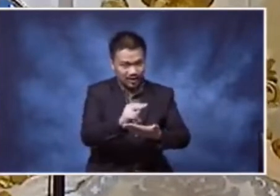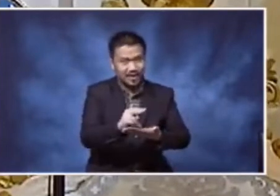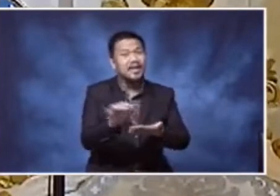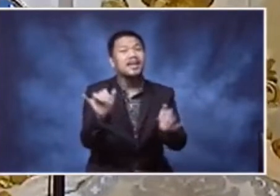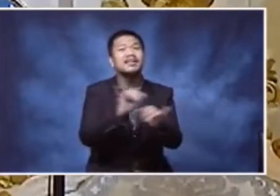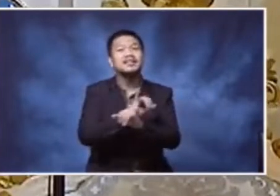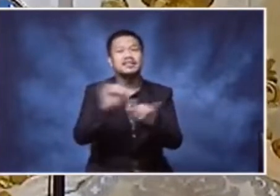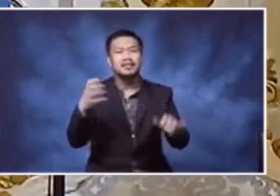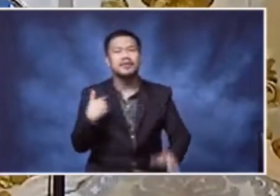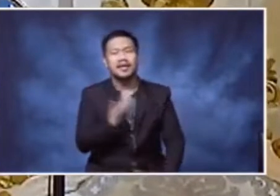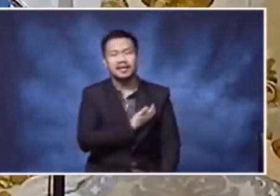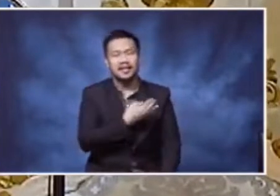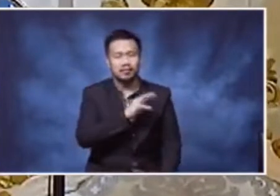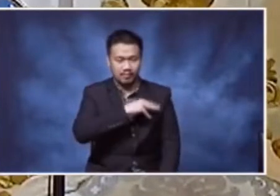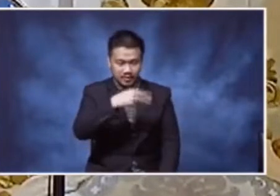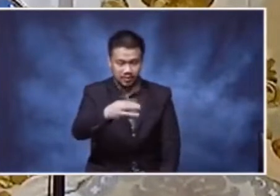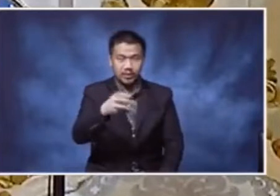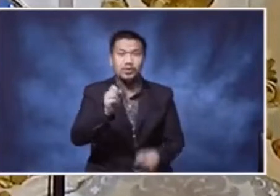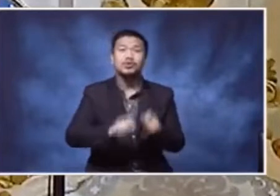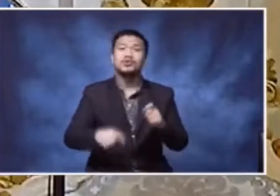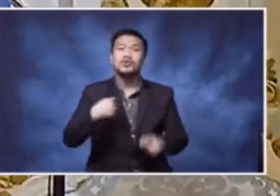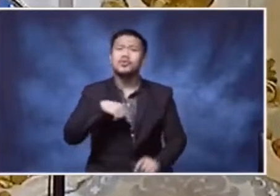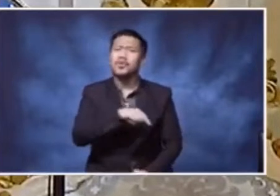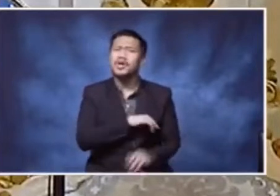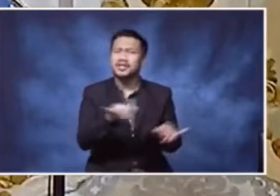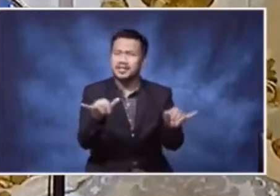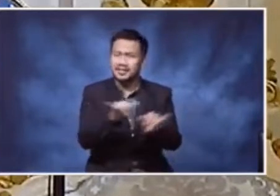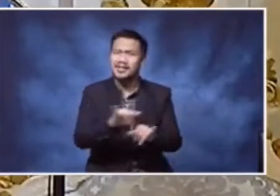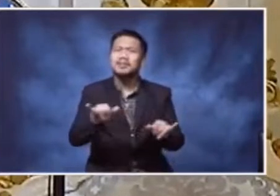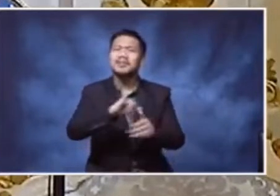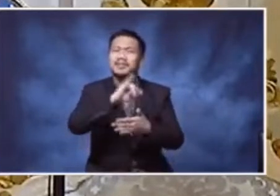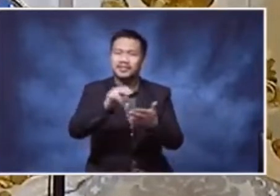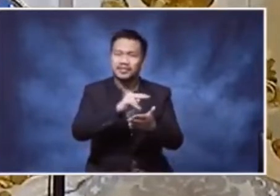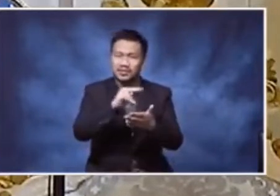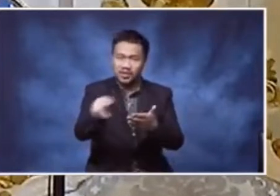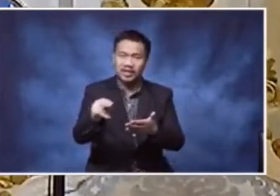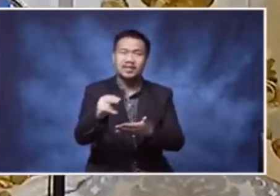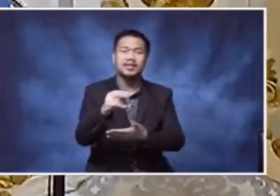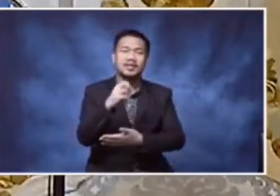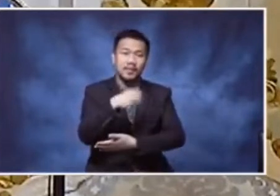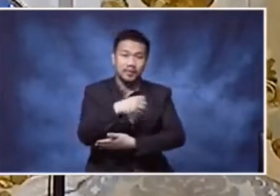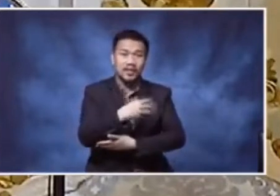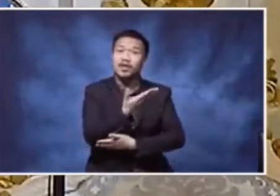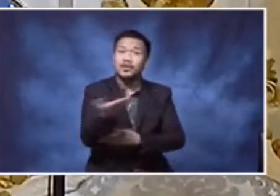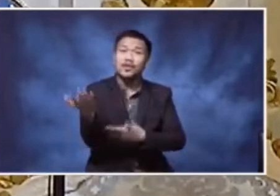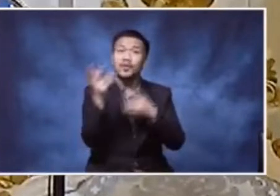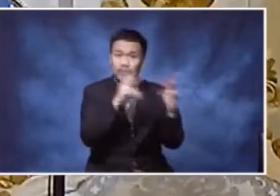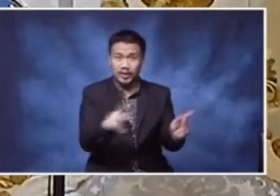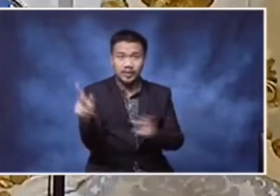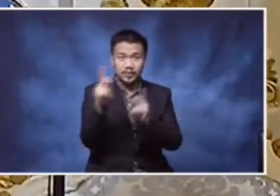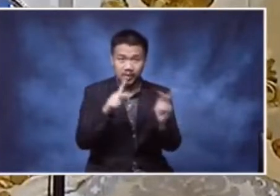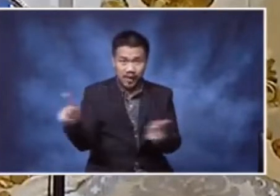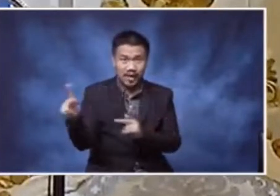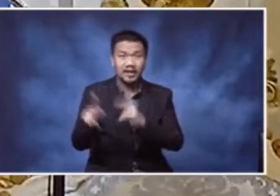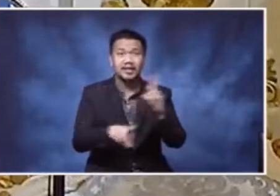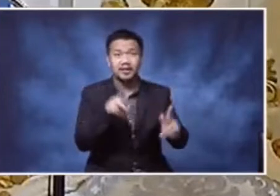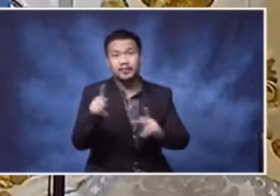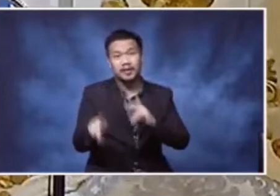lahat. Kaya tayo'y para si Juan Bautista. Tayo po'y tagapaghanda sa mga